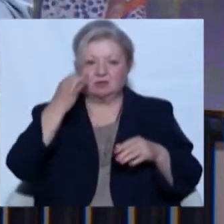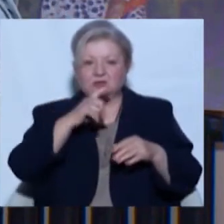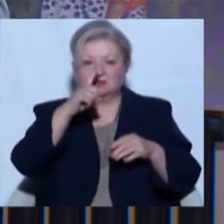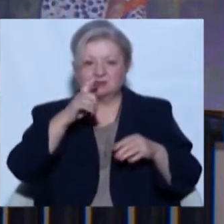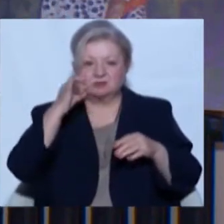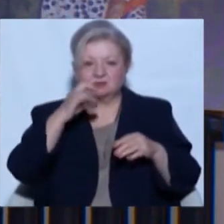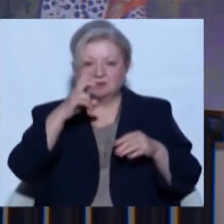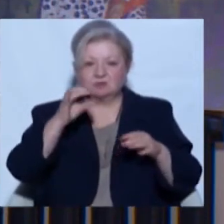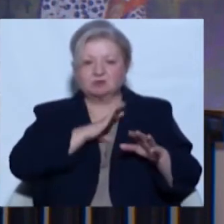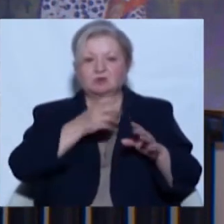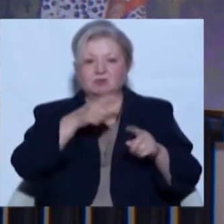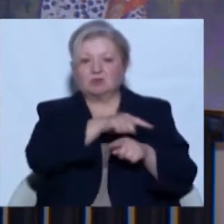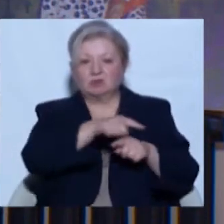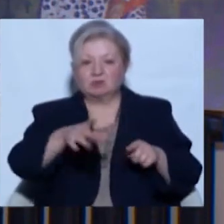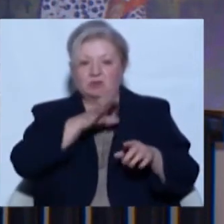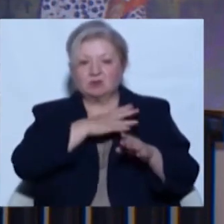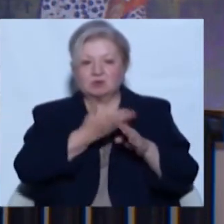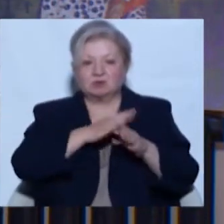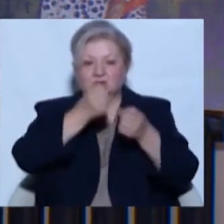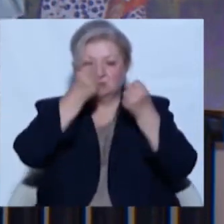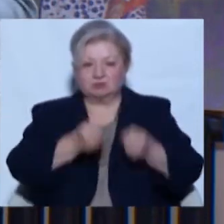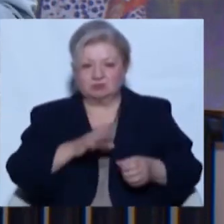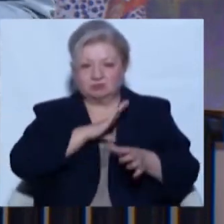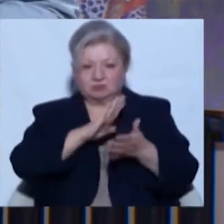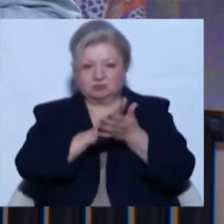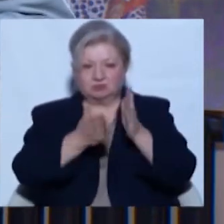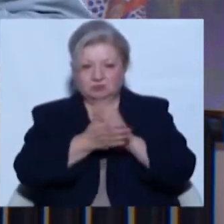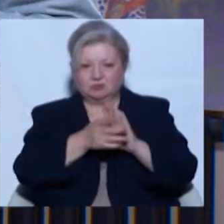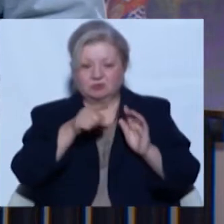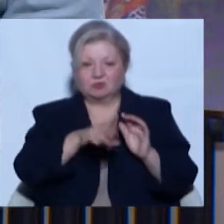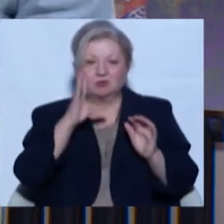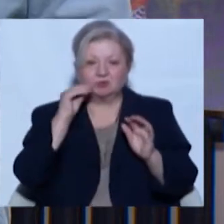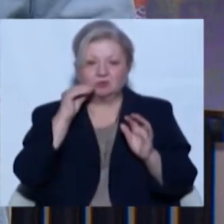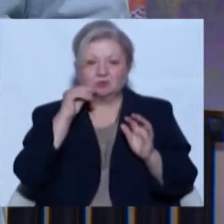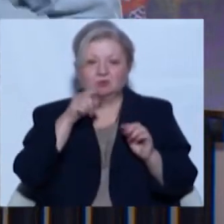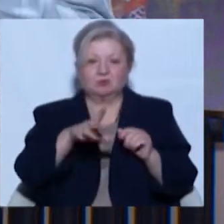დამძიმდა აღმოსავლეთ საქართველოს სიტუაცია. ამ დროისათვის